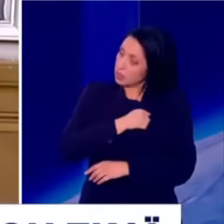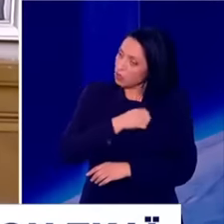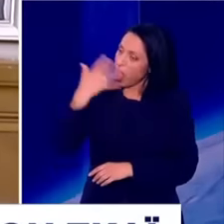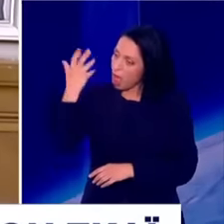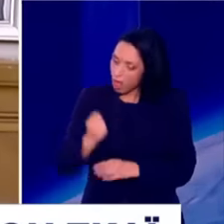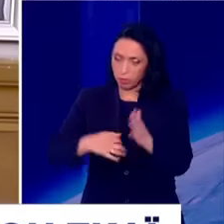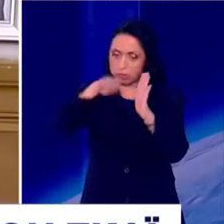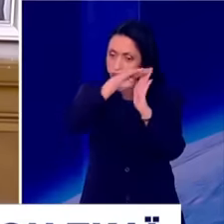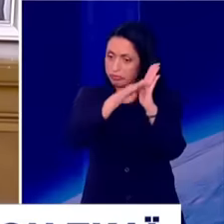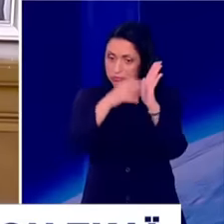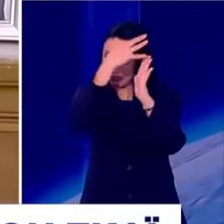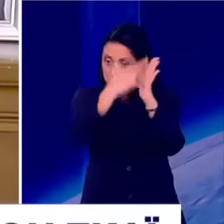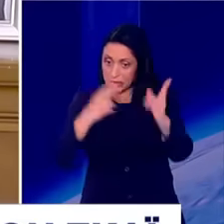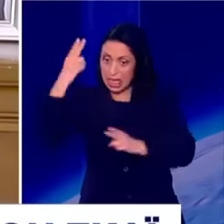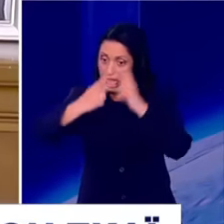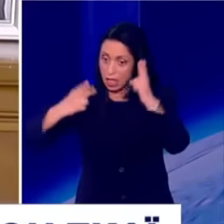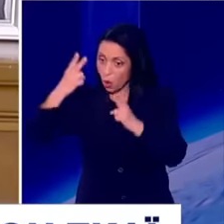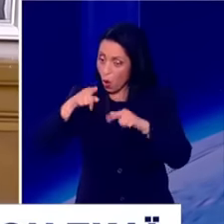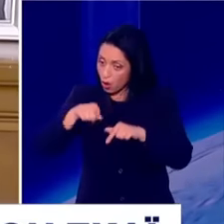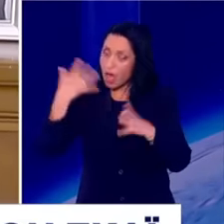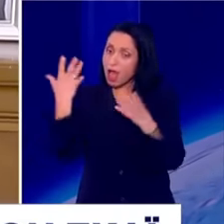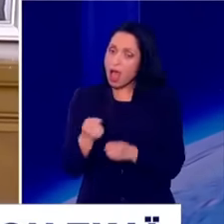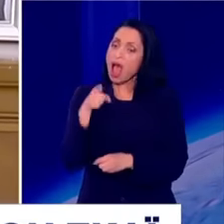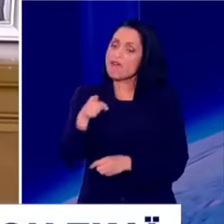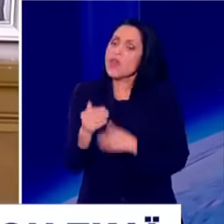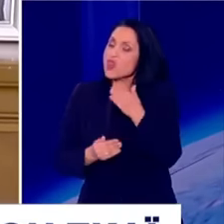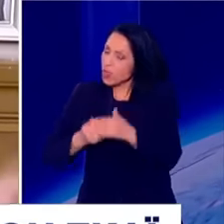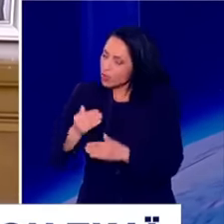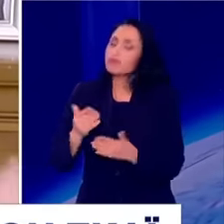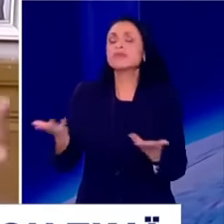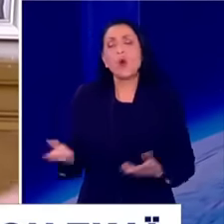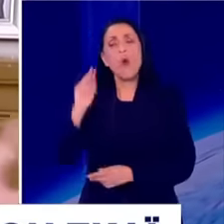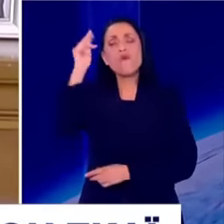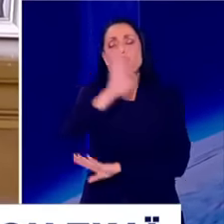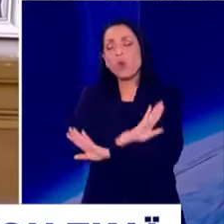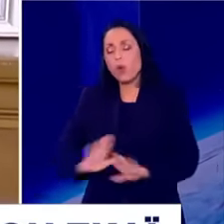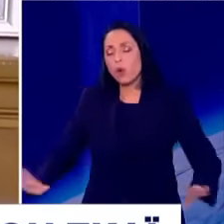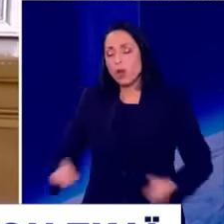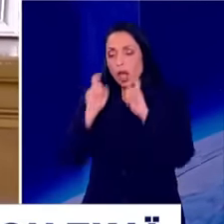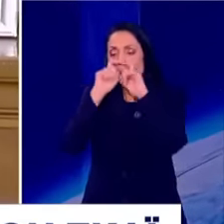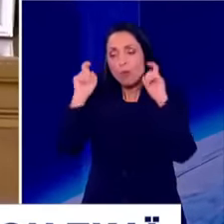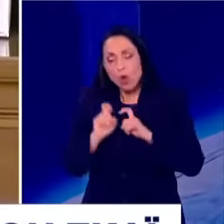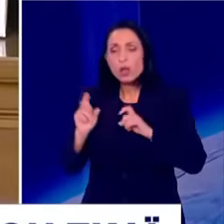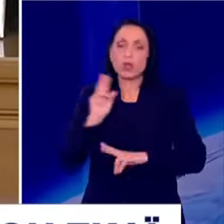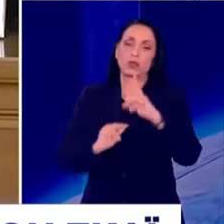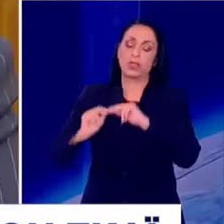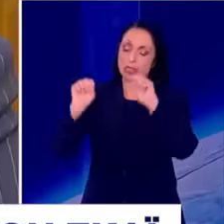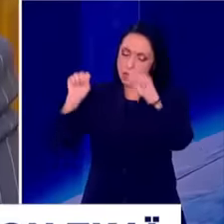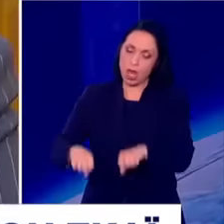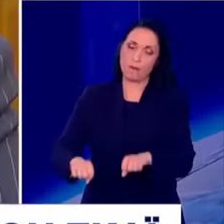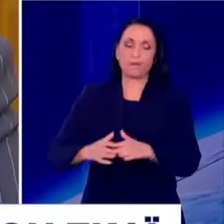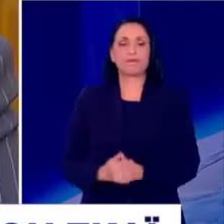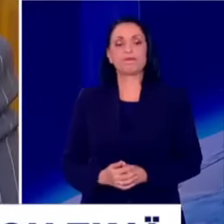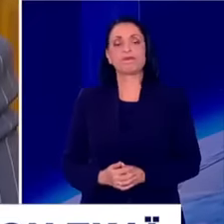ένα κατηγορητήριο το οποίο να αντέχει στη βάσανο αυτής της διαδικασίας, η Βουλή έχει υποχρέωση αυτό να το συζητήσει και θα το συζητήσει.